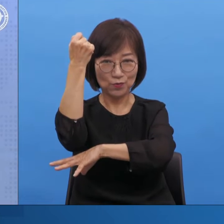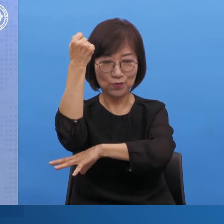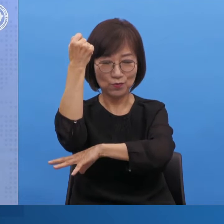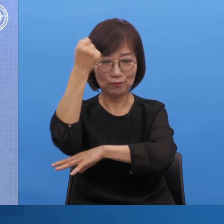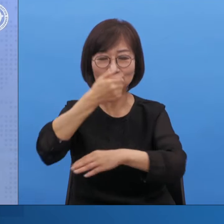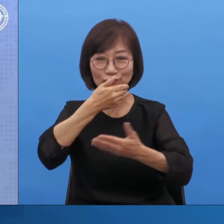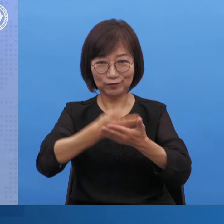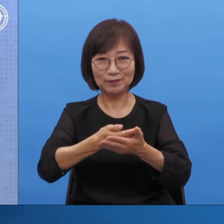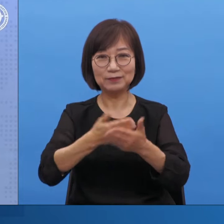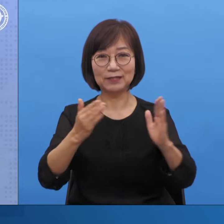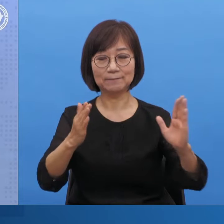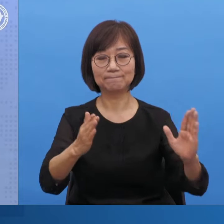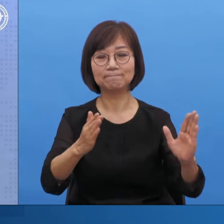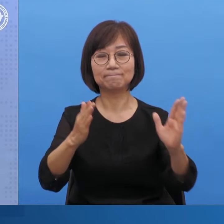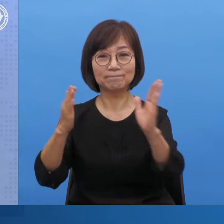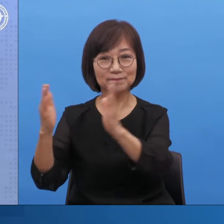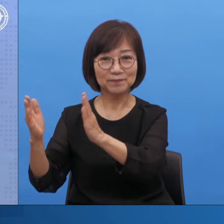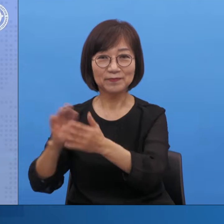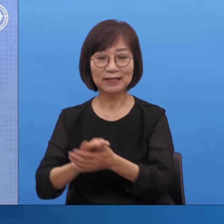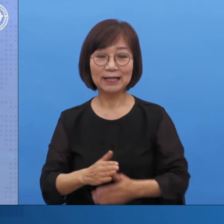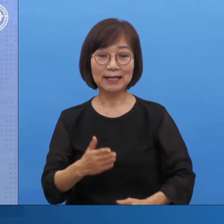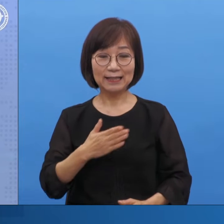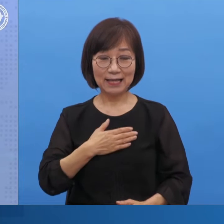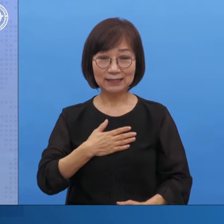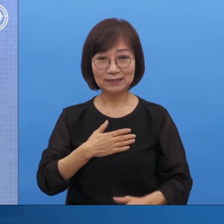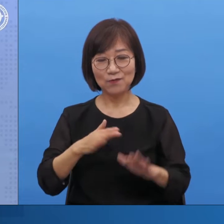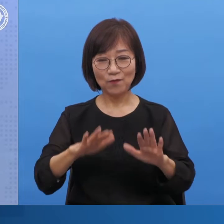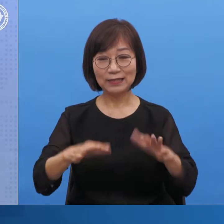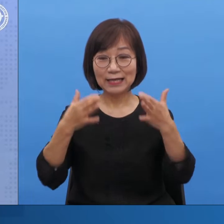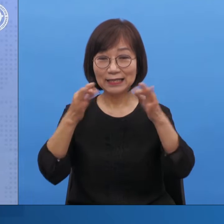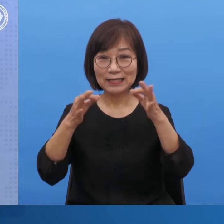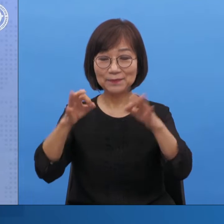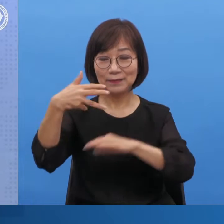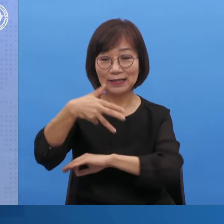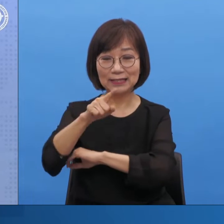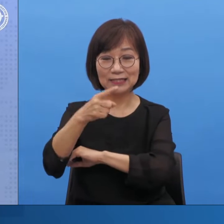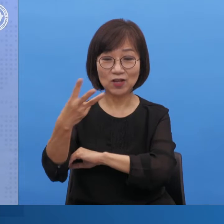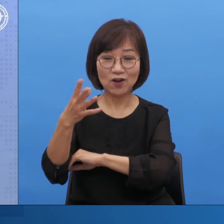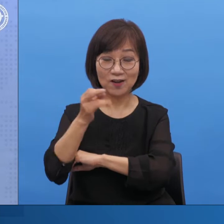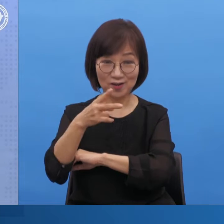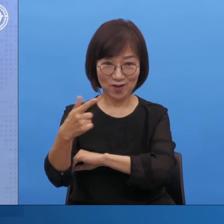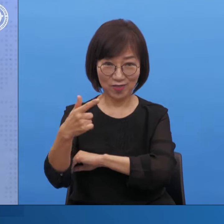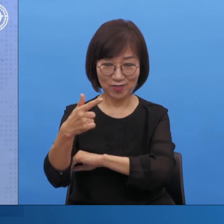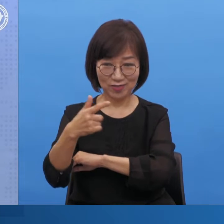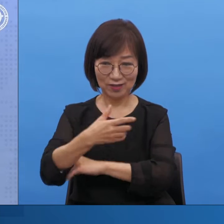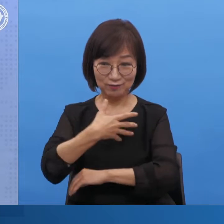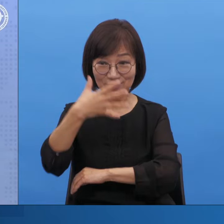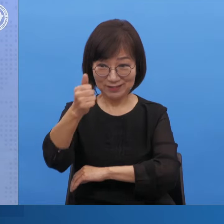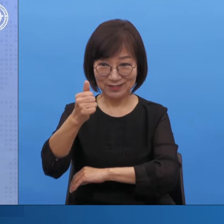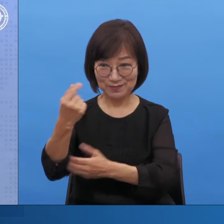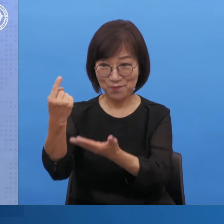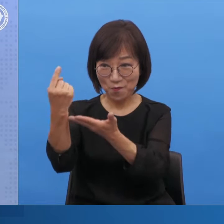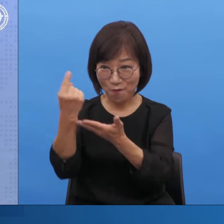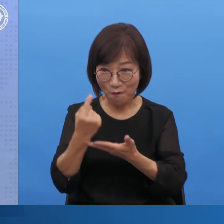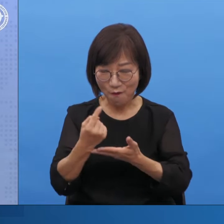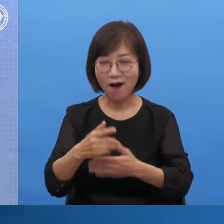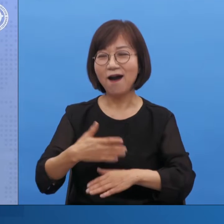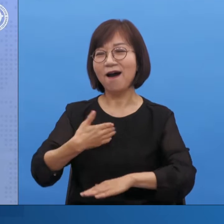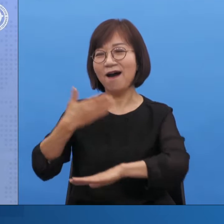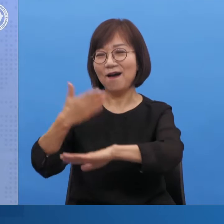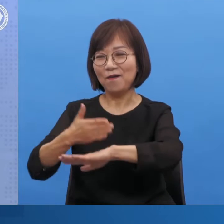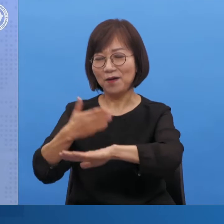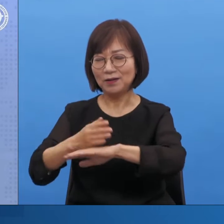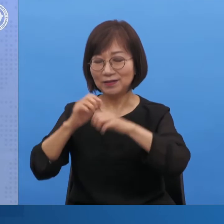우리 김철은 청장님 예배 오셨는데 내가 고맙다고 인사를 했어요. And so I really wanted to say thanks